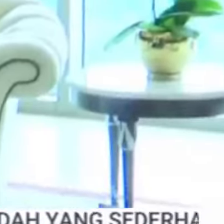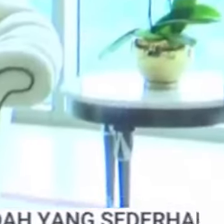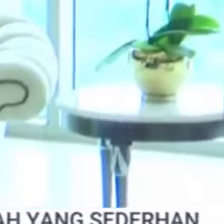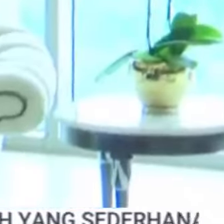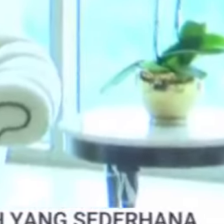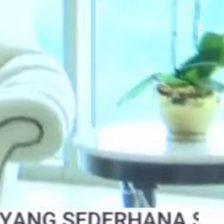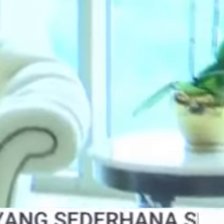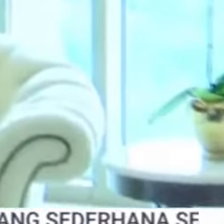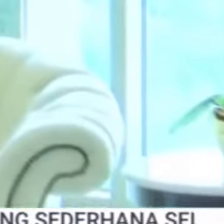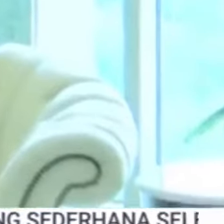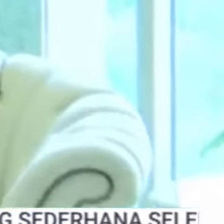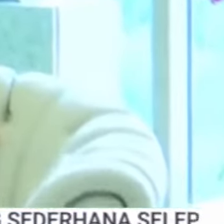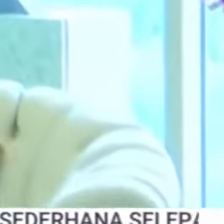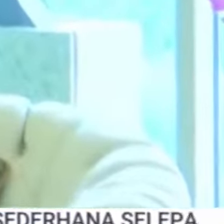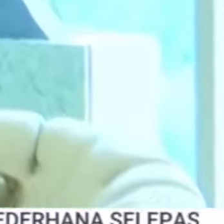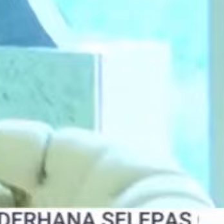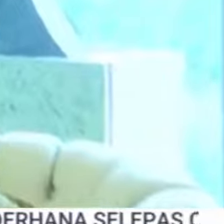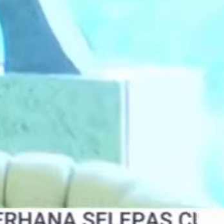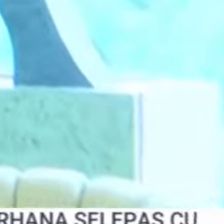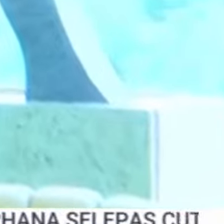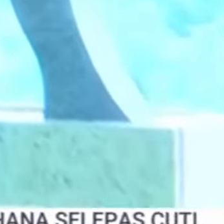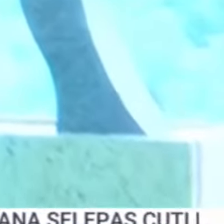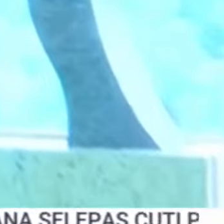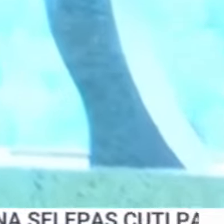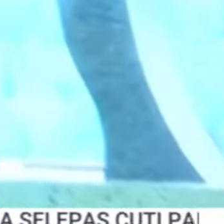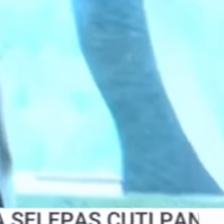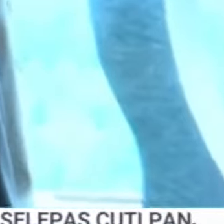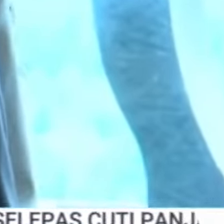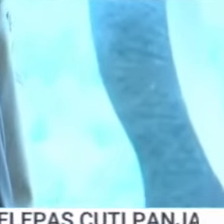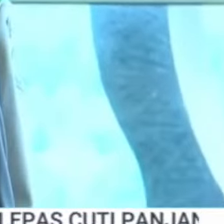presiden Agung pengakap Malaysia